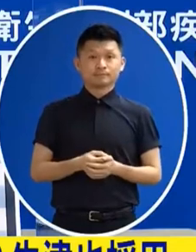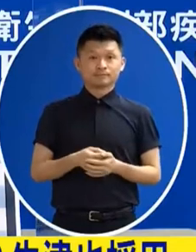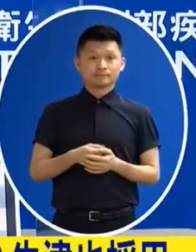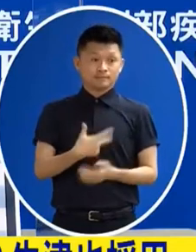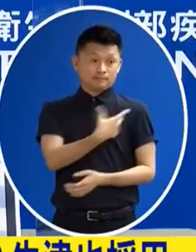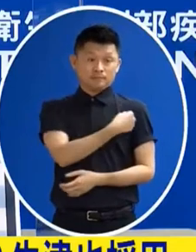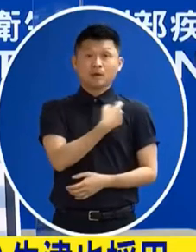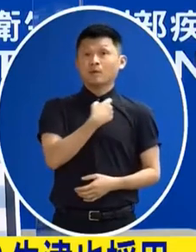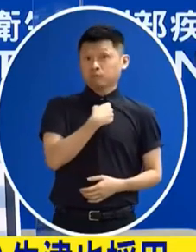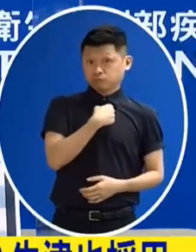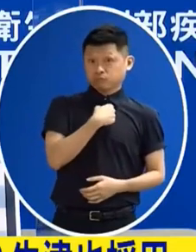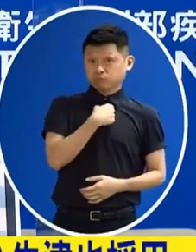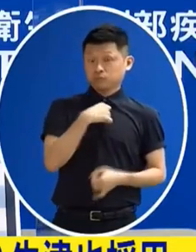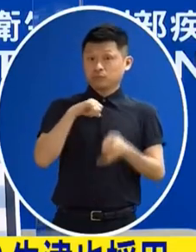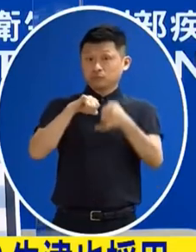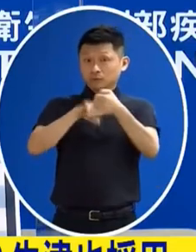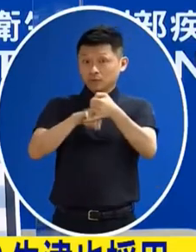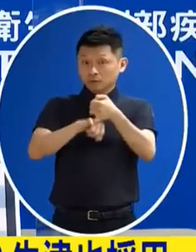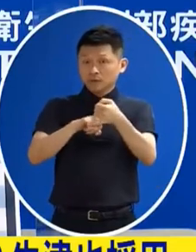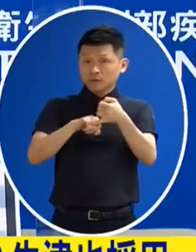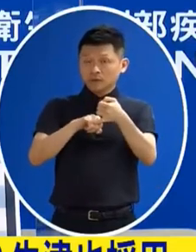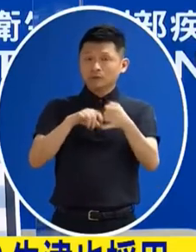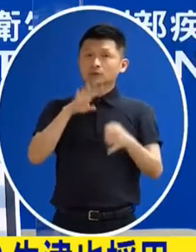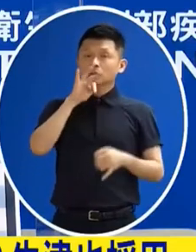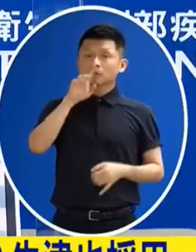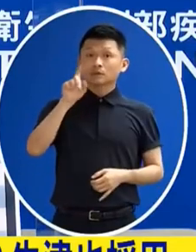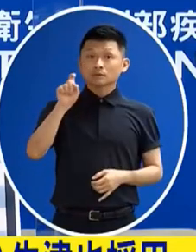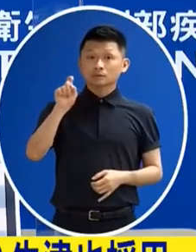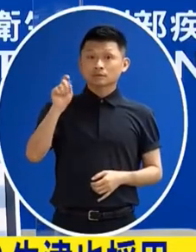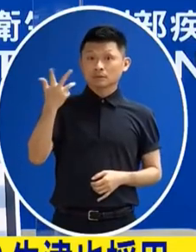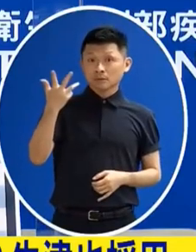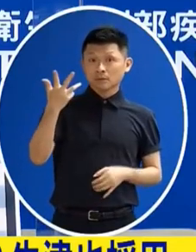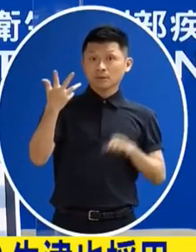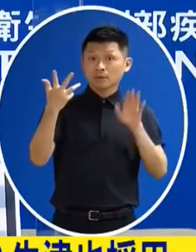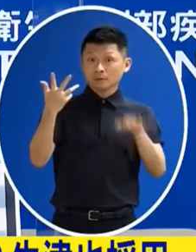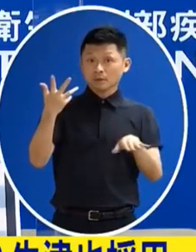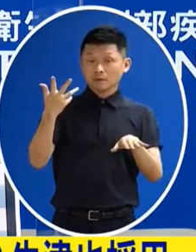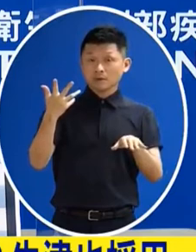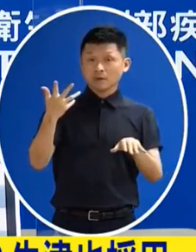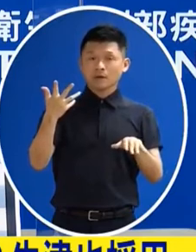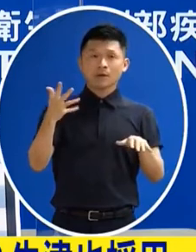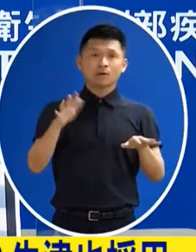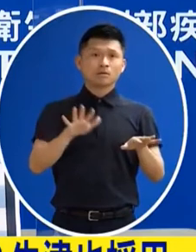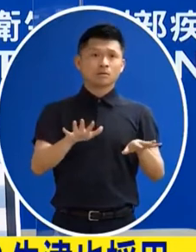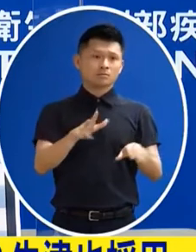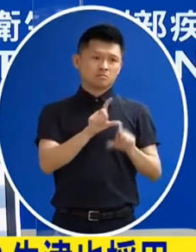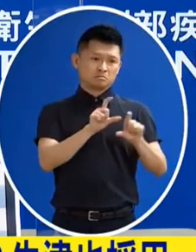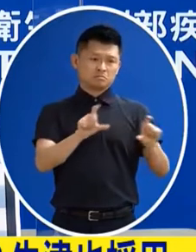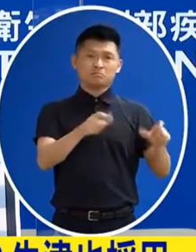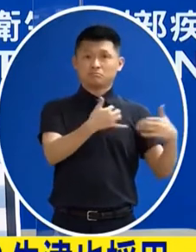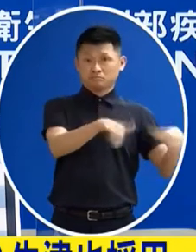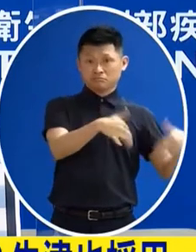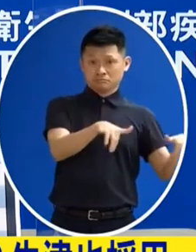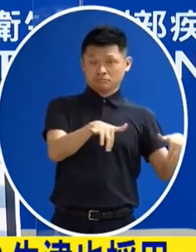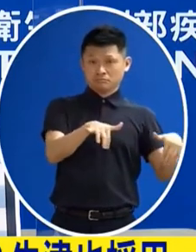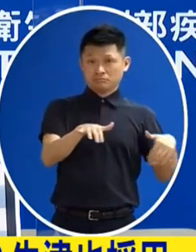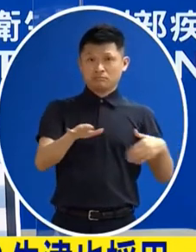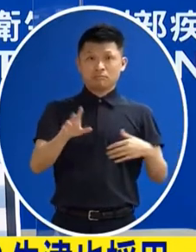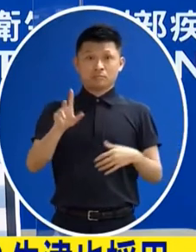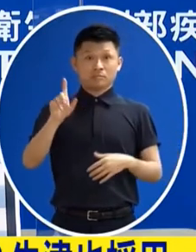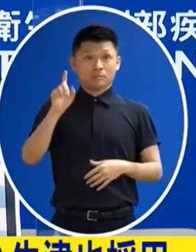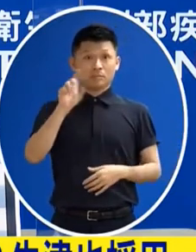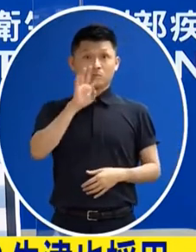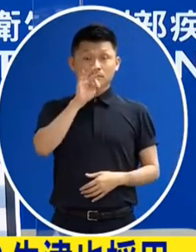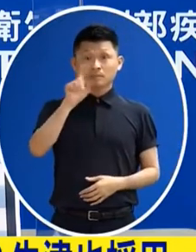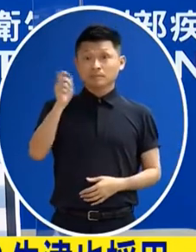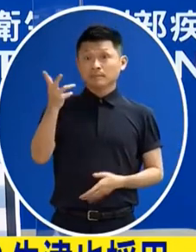是在应该是已经到了18岁以下的，目前来讲我们还没有18岁以下的疫苗之外，大家都可以来做